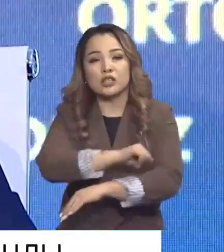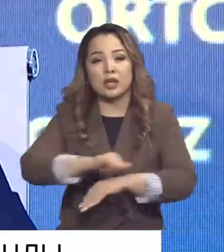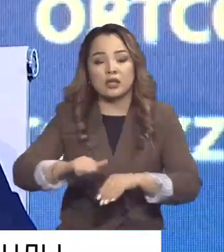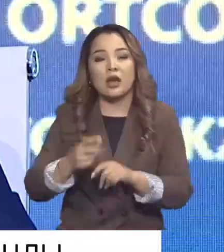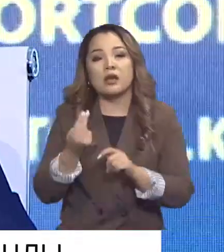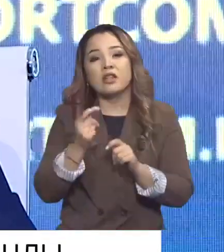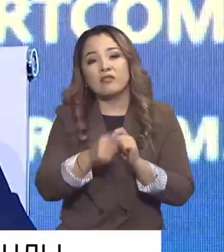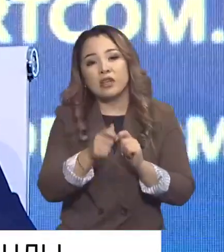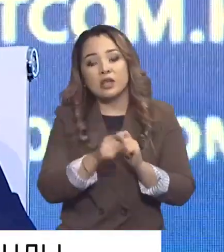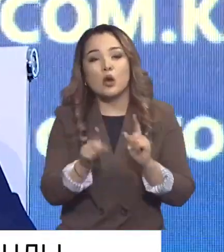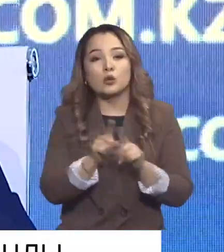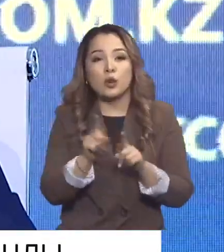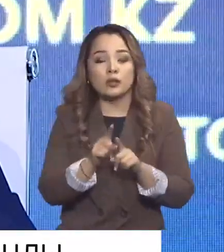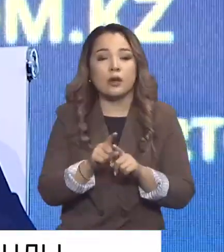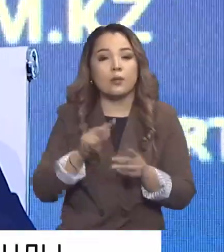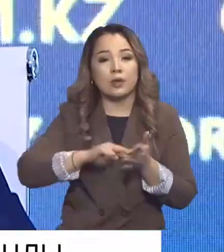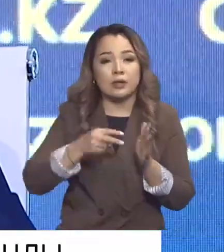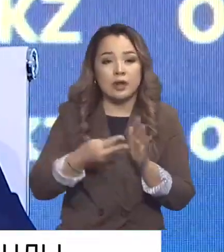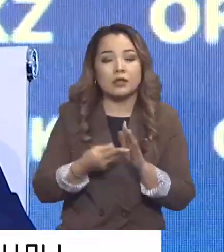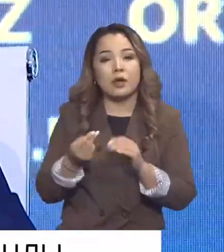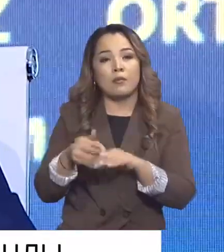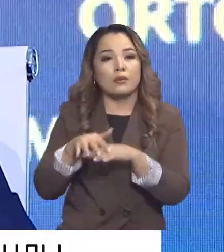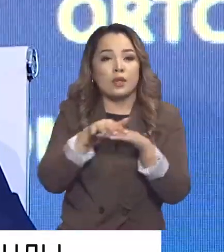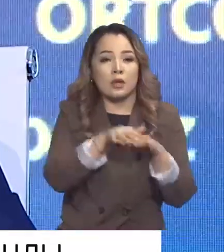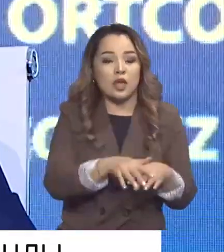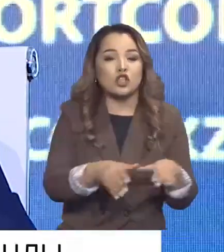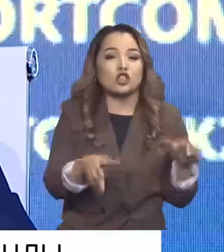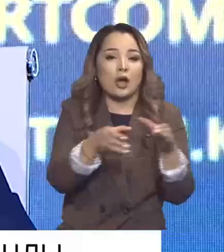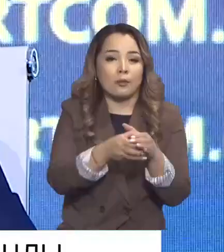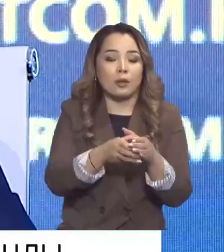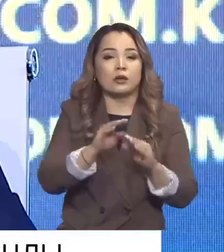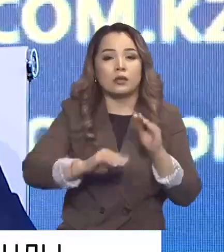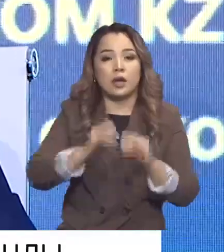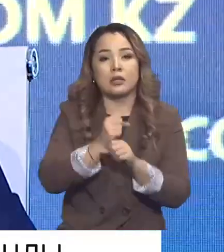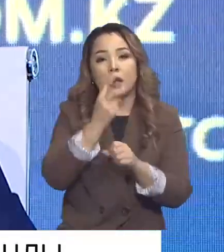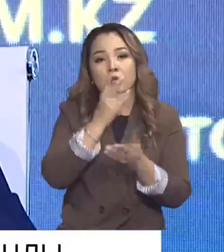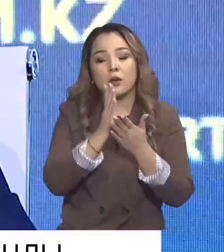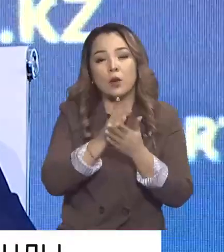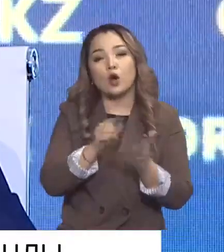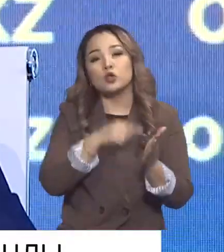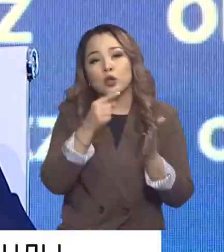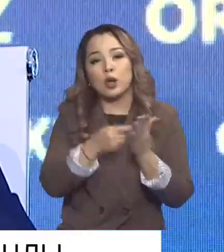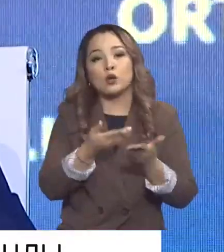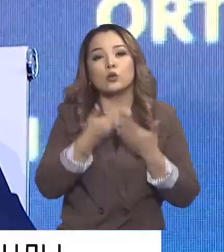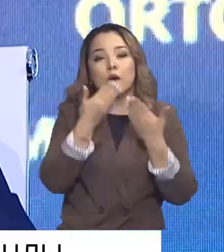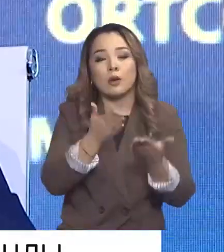инвесторлардың мәселелерін шешетін инвестициялық штаб құрылған. Барлық сұрақтар сол жерге жіберіледі.